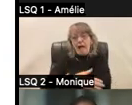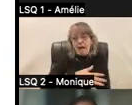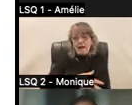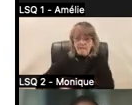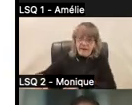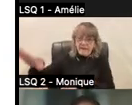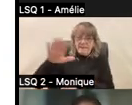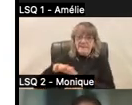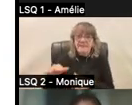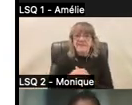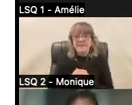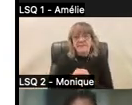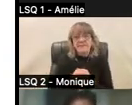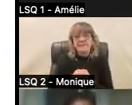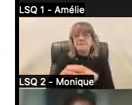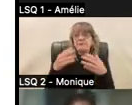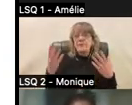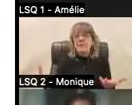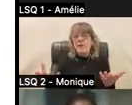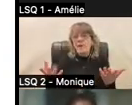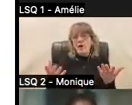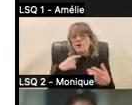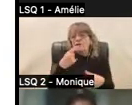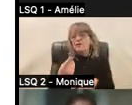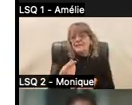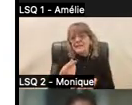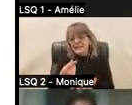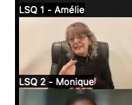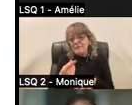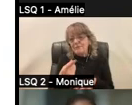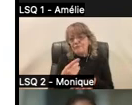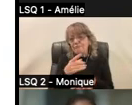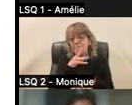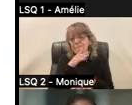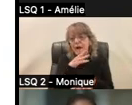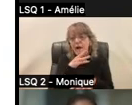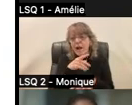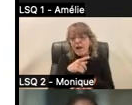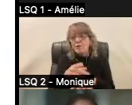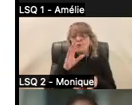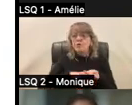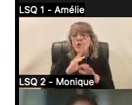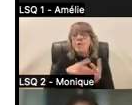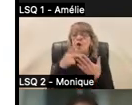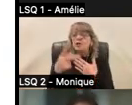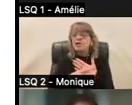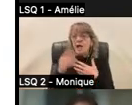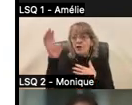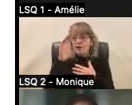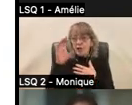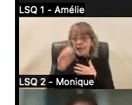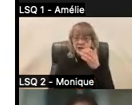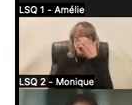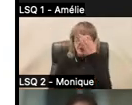Alors, nous allons dire quelques mots par rapport au projet de recherche,